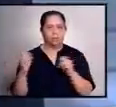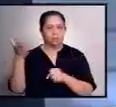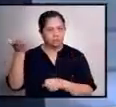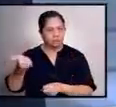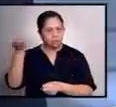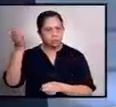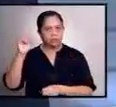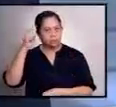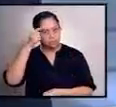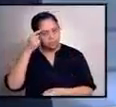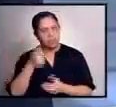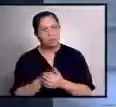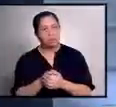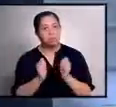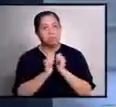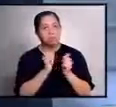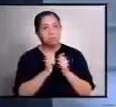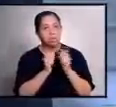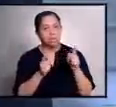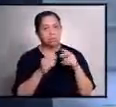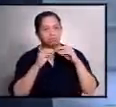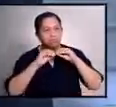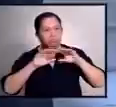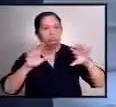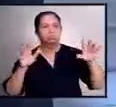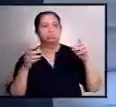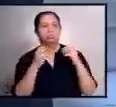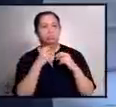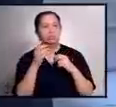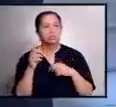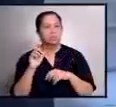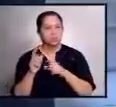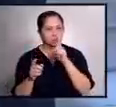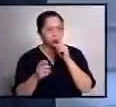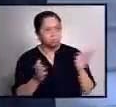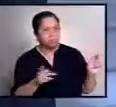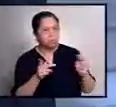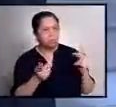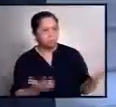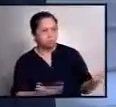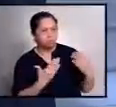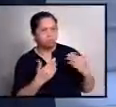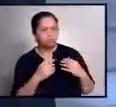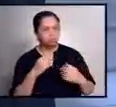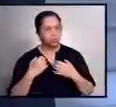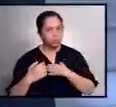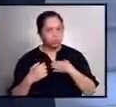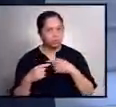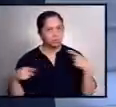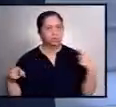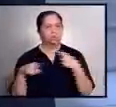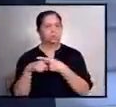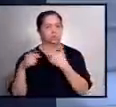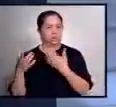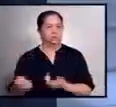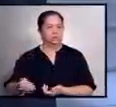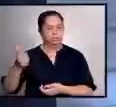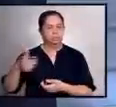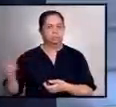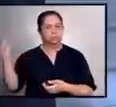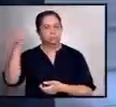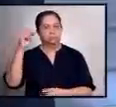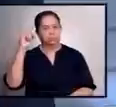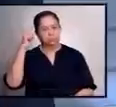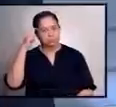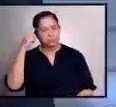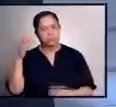lawful authority. Ibig sabihin na mga pahayag na umano'y nakakaudyok sa mga tao na pumalag o kumontra sa mga otoridad.